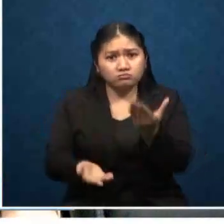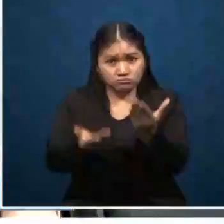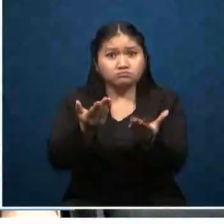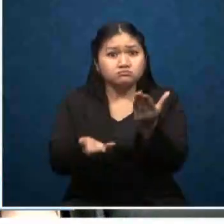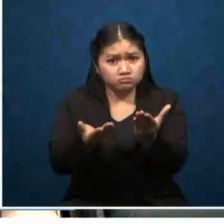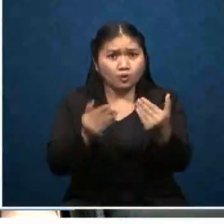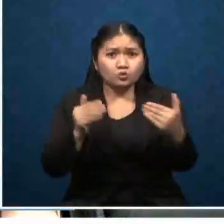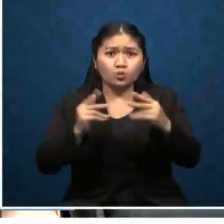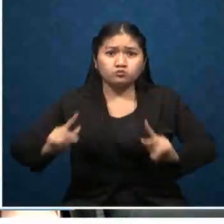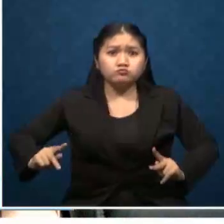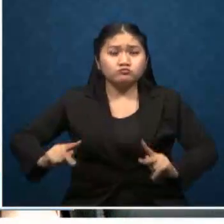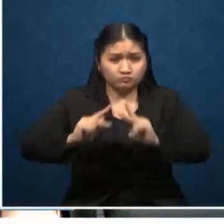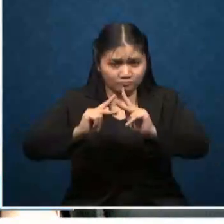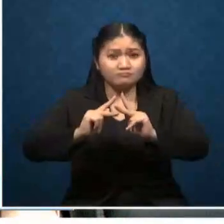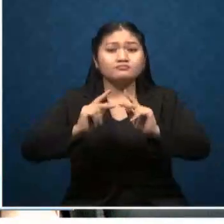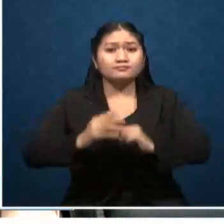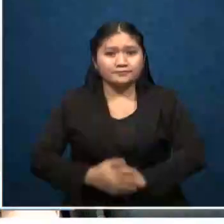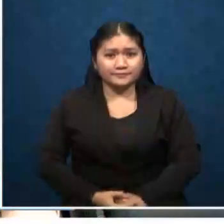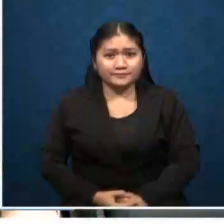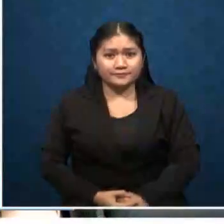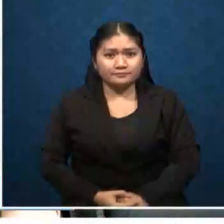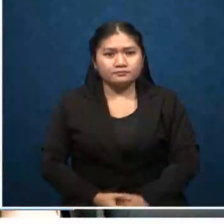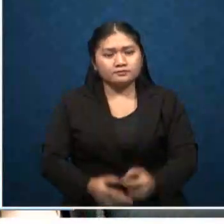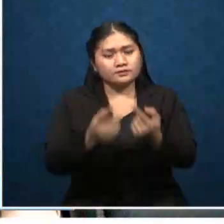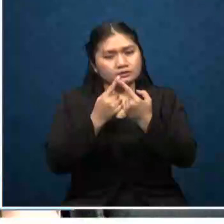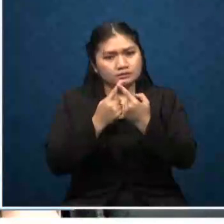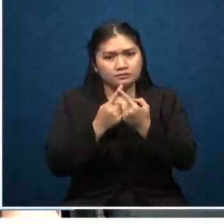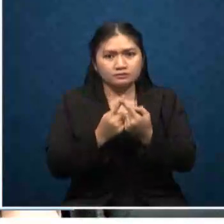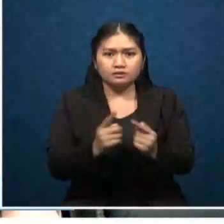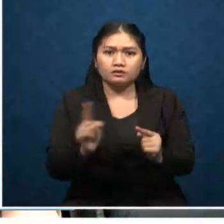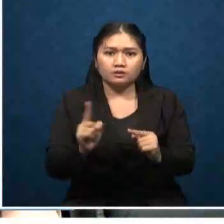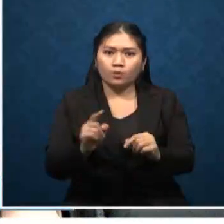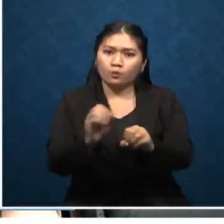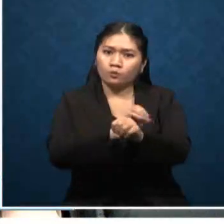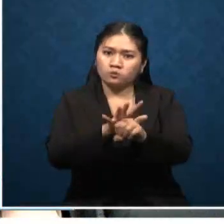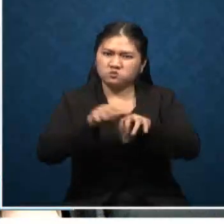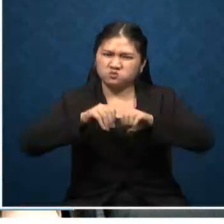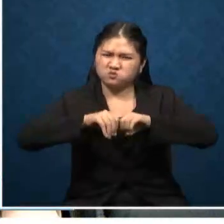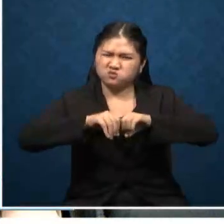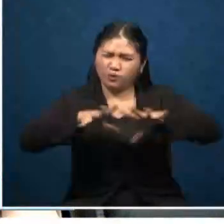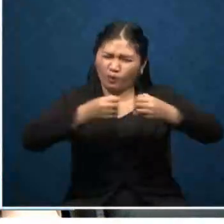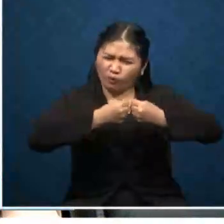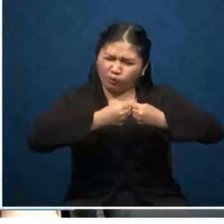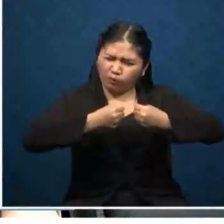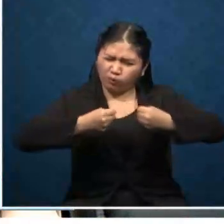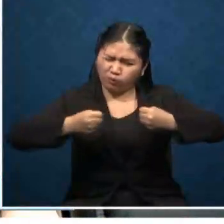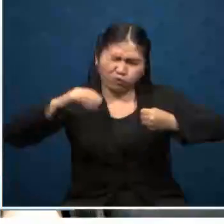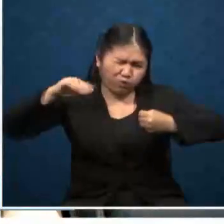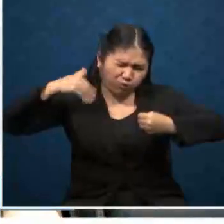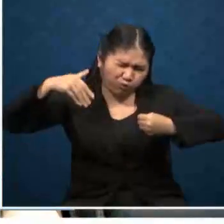ยิงในระดับกระสวงแต่สถานการณโควิดเป็สถานการณที่มัยืดเยอะยาวินาน